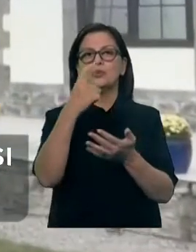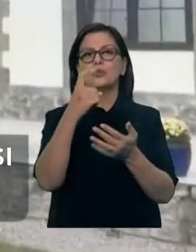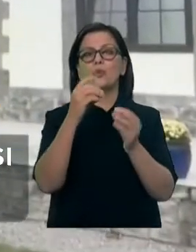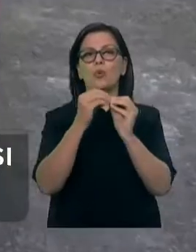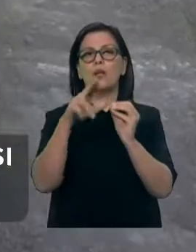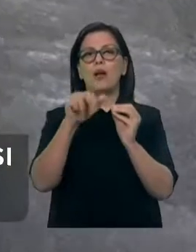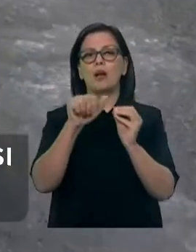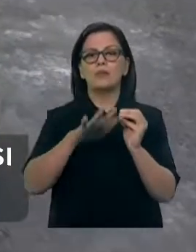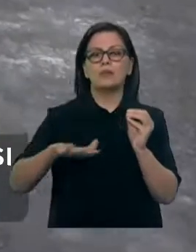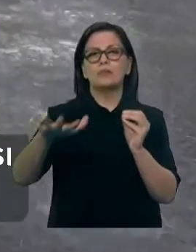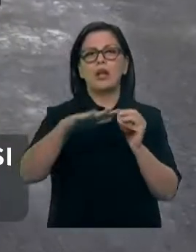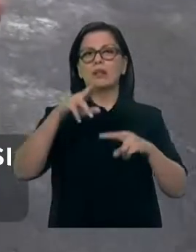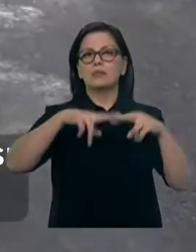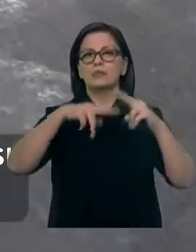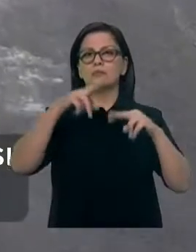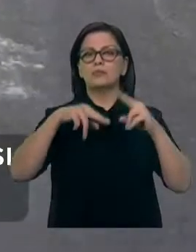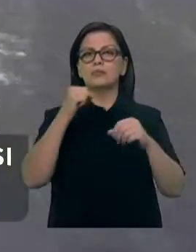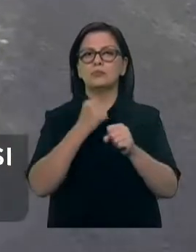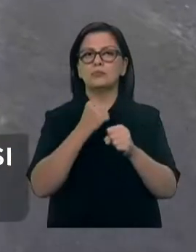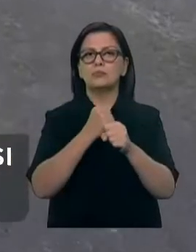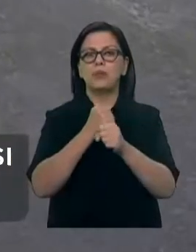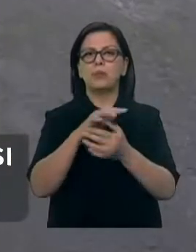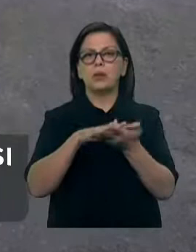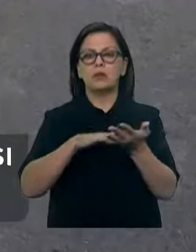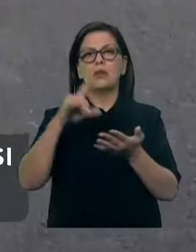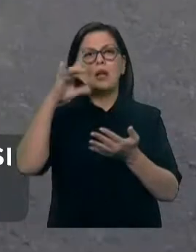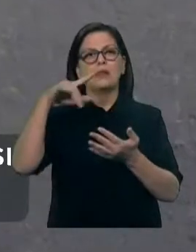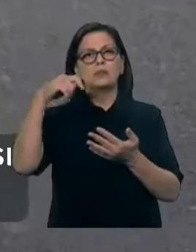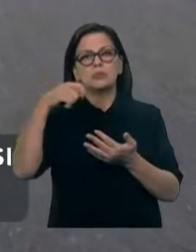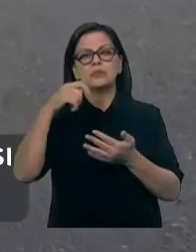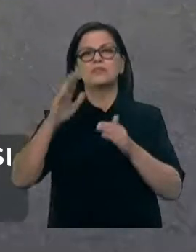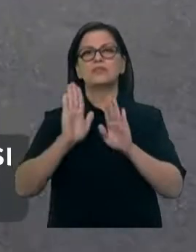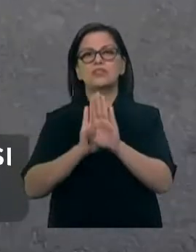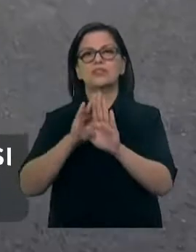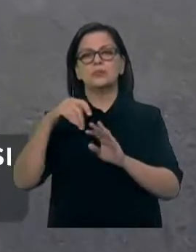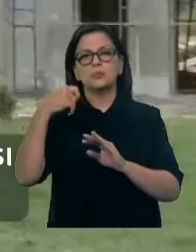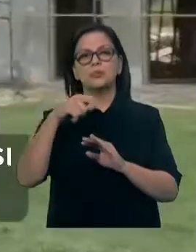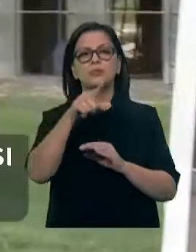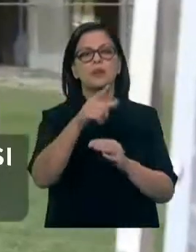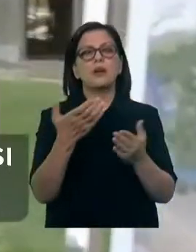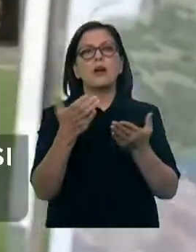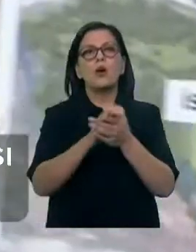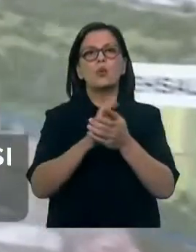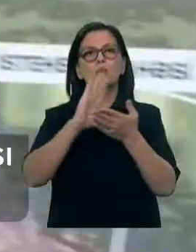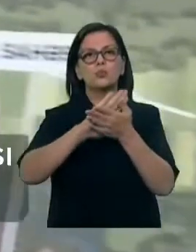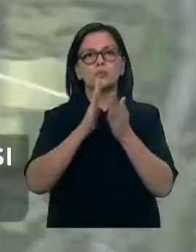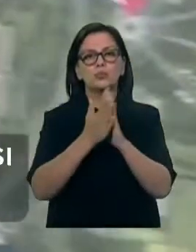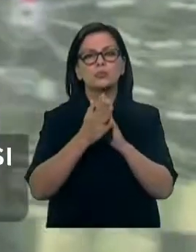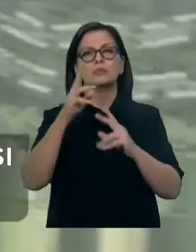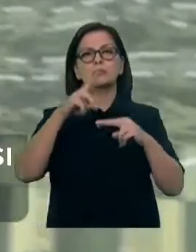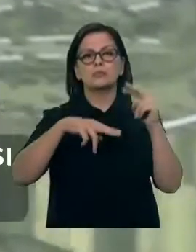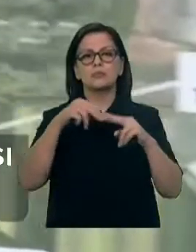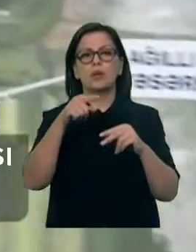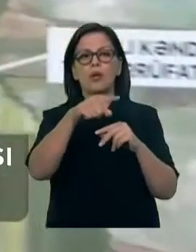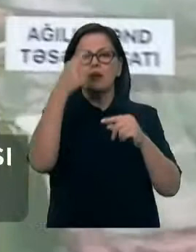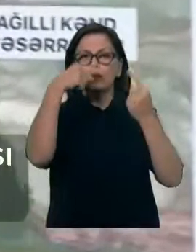çox ərazidə tikinti aparılır. Prezident İlham Əliyev və Birinci xanım Mehriban Əliyeva burada görülən işlərlə tanış olublar. Ərazidə innovativ